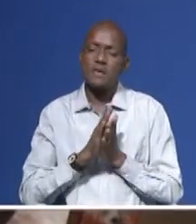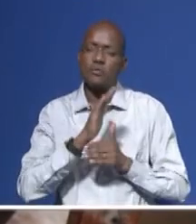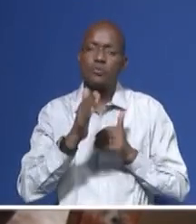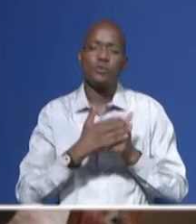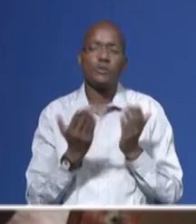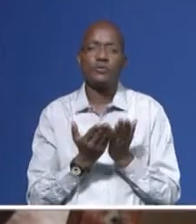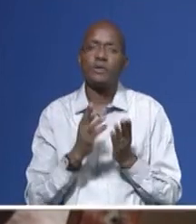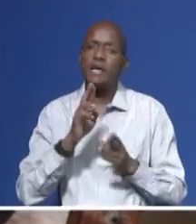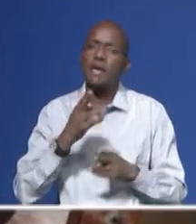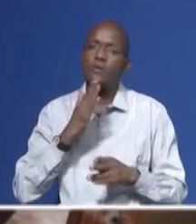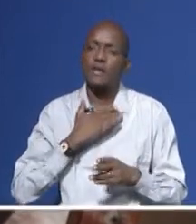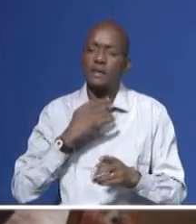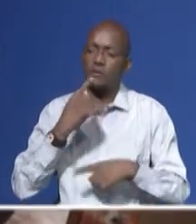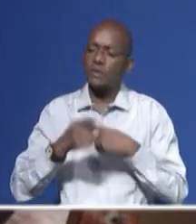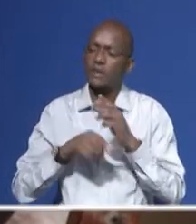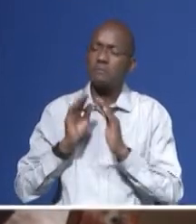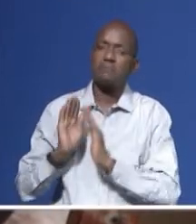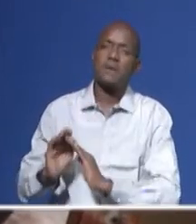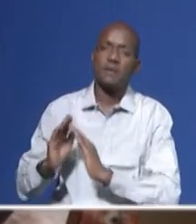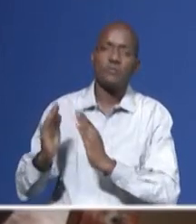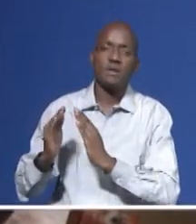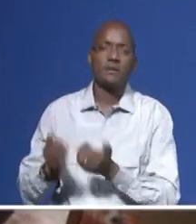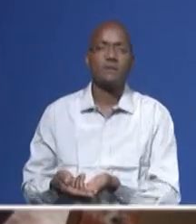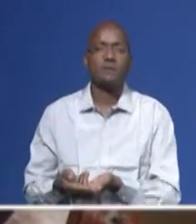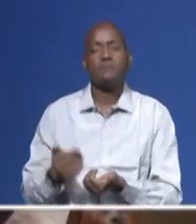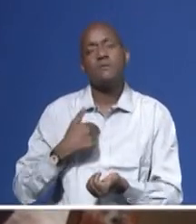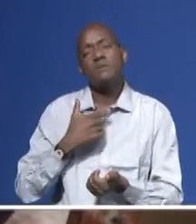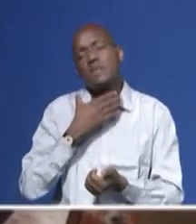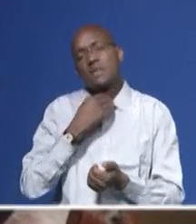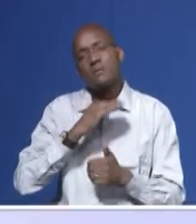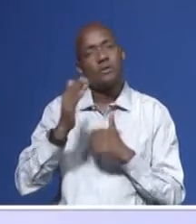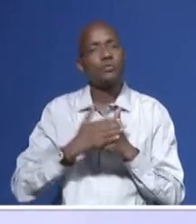unaomba unataka tu uendelee kuwa uraiani? Natamani kurudi